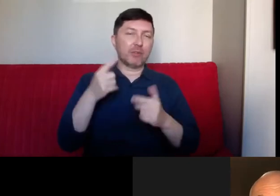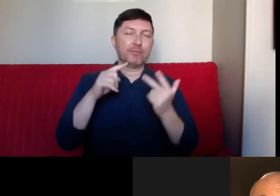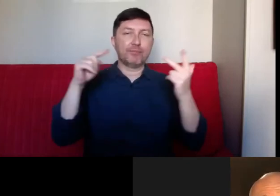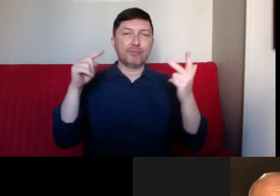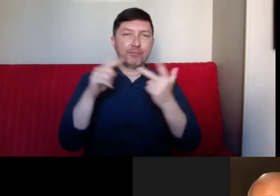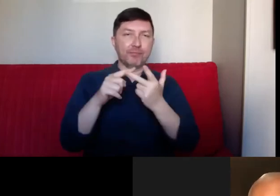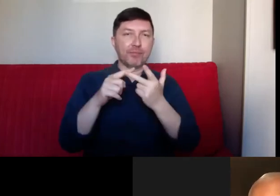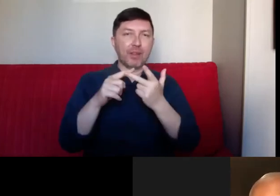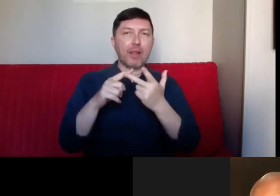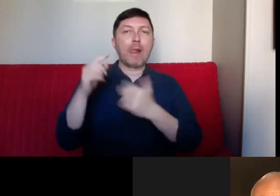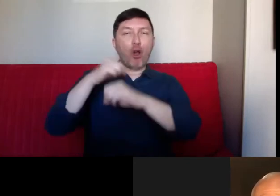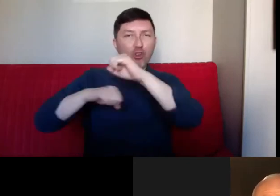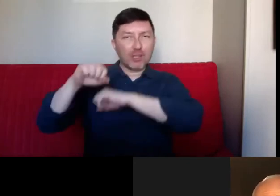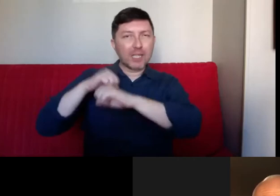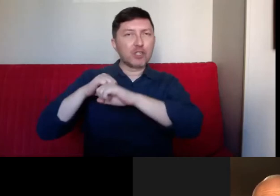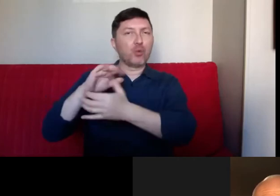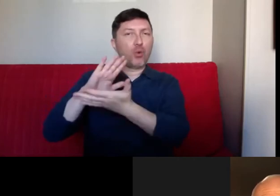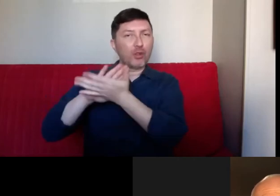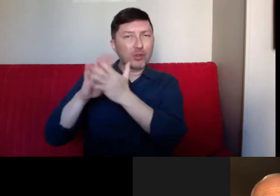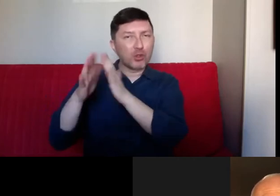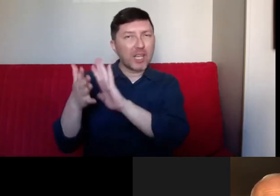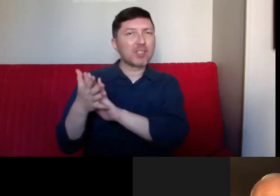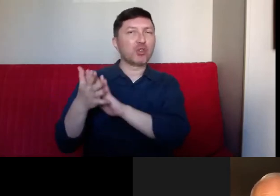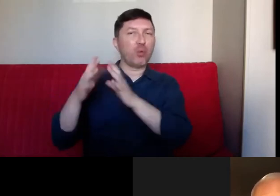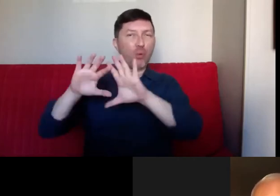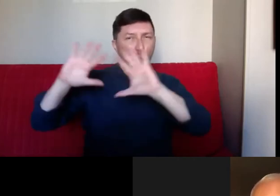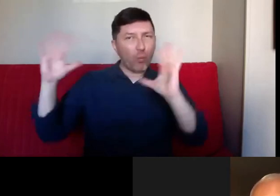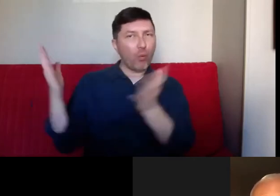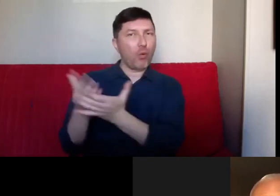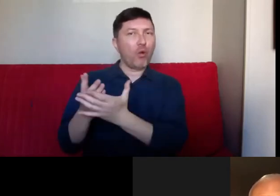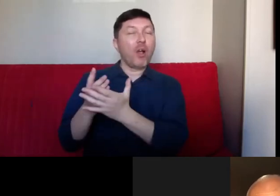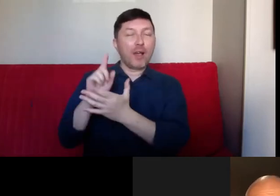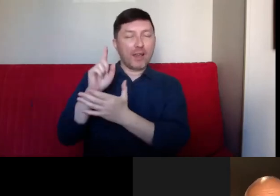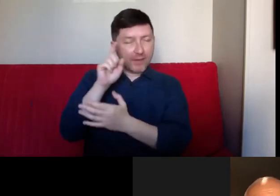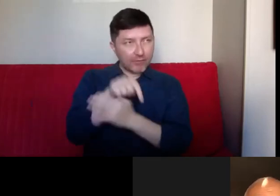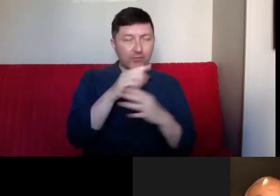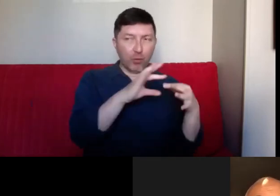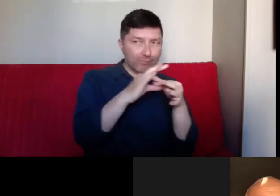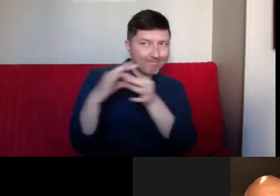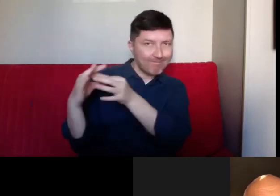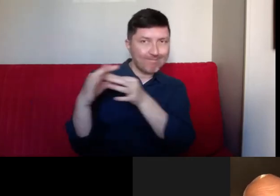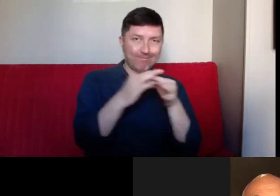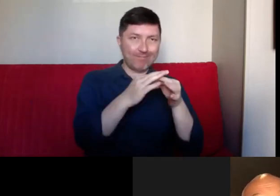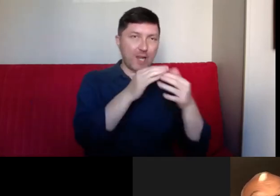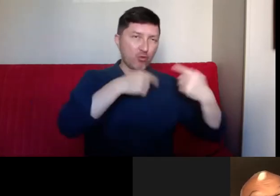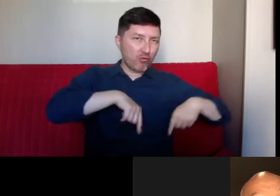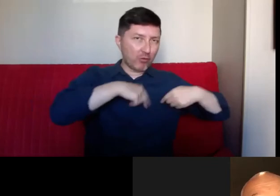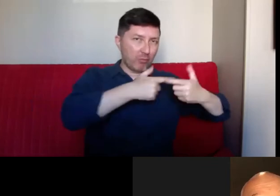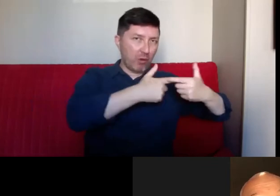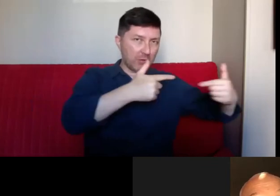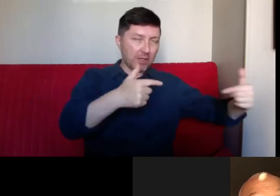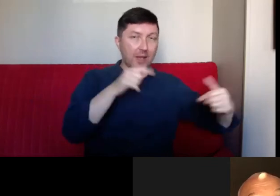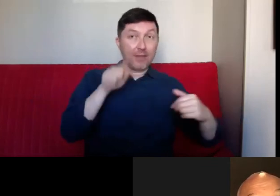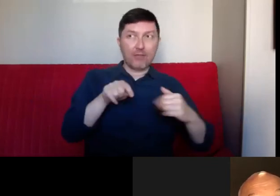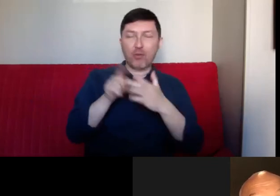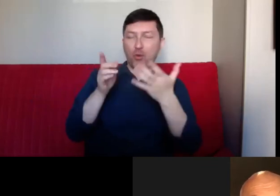des organisations et associations pour les personnes en situation de handicap. Cette consultation, elle est indispensable. Elle est ouverte,